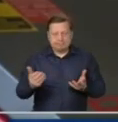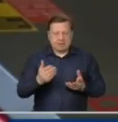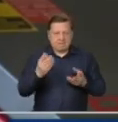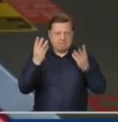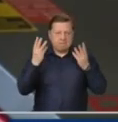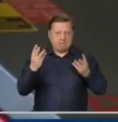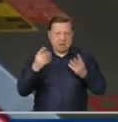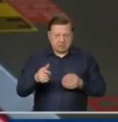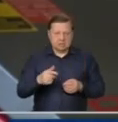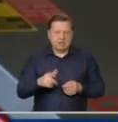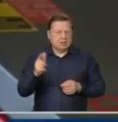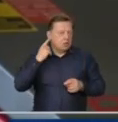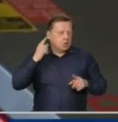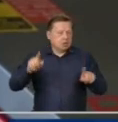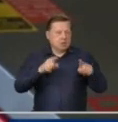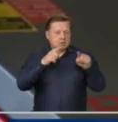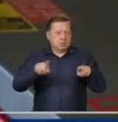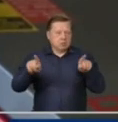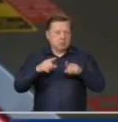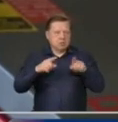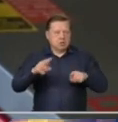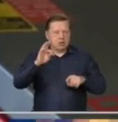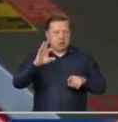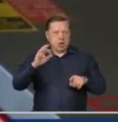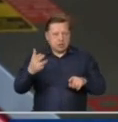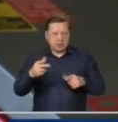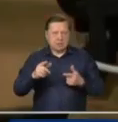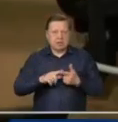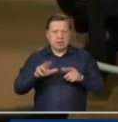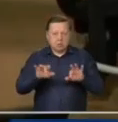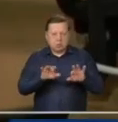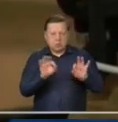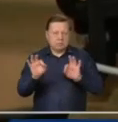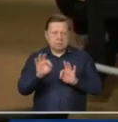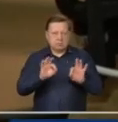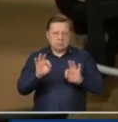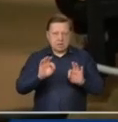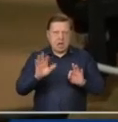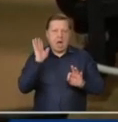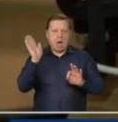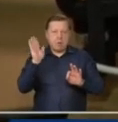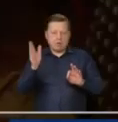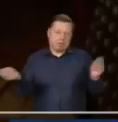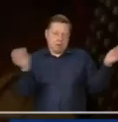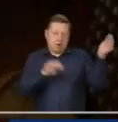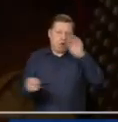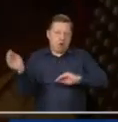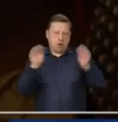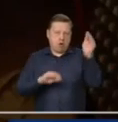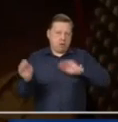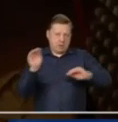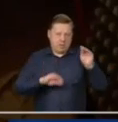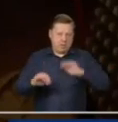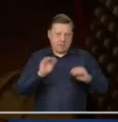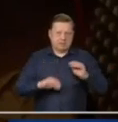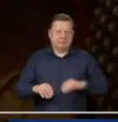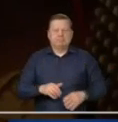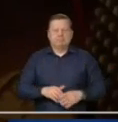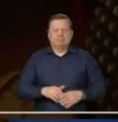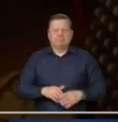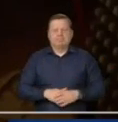najważniejsze, czyli intonacja całego instrumentu oraz strojenie i złożenie wszystkich elementów, których aktualnie na warsztacie